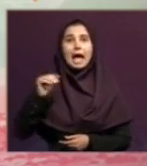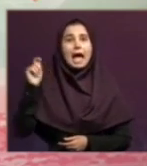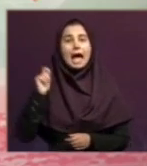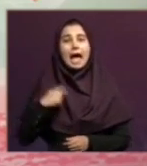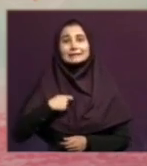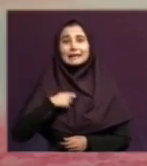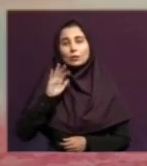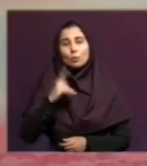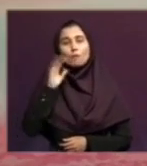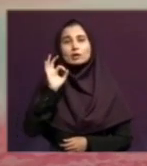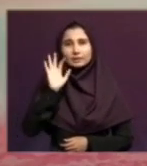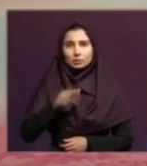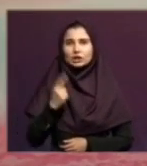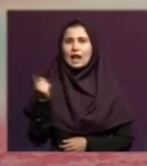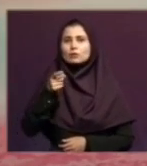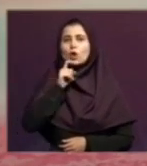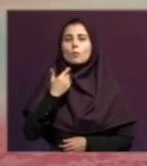بله. بله. گفتن که